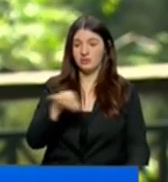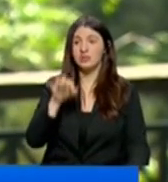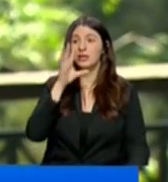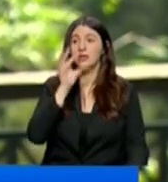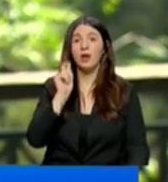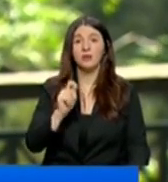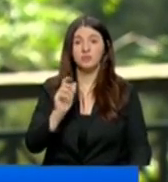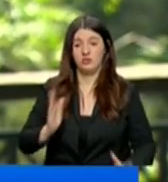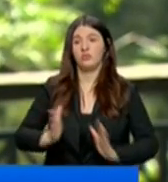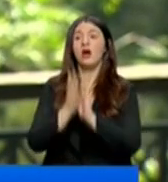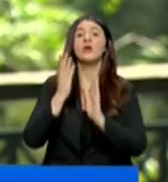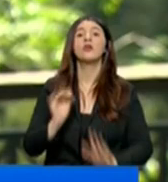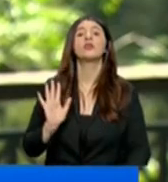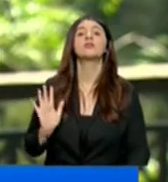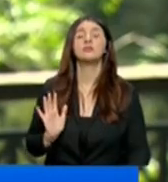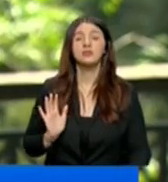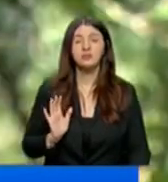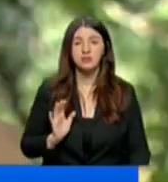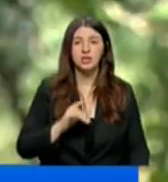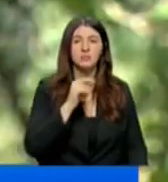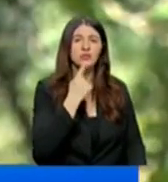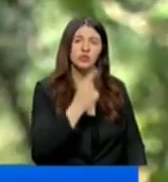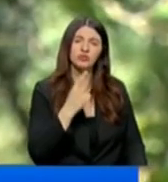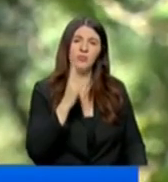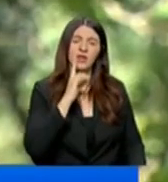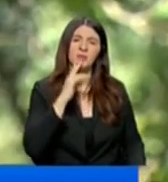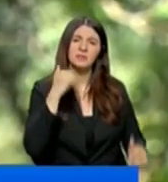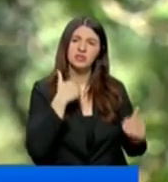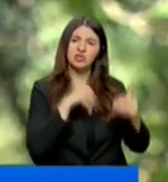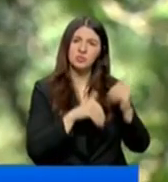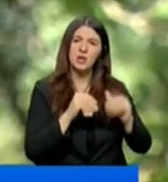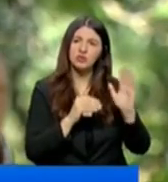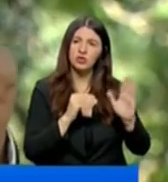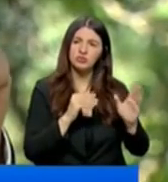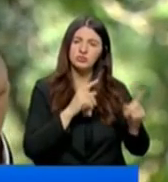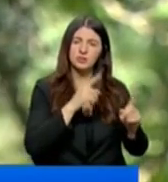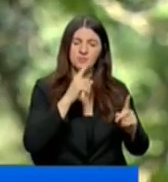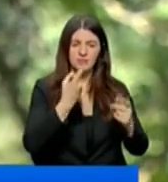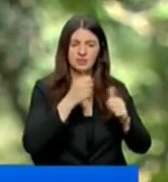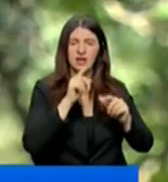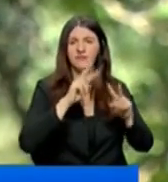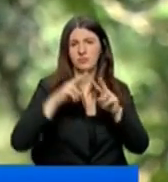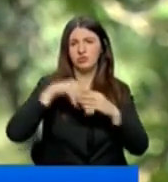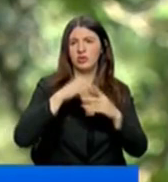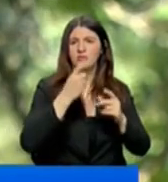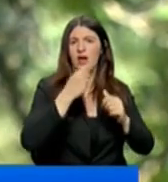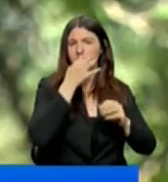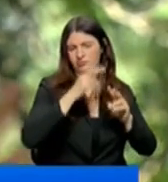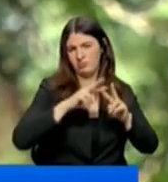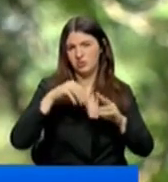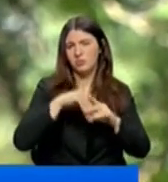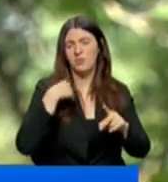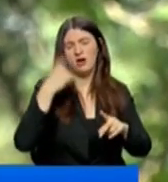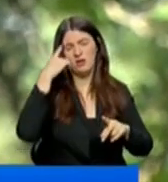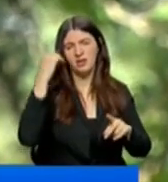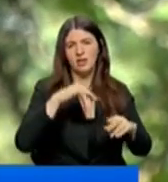haksızlık kime yapıldıysa karşı çıkacaksınız. Bir şey diyeceğim efendim. Şimdi seçime gidiyoruz ya biz. Yetkin Report'ta Murat Yetkin'in bir analizi aklıma geldi. Sizi şimdi dinlerken bu